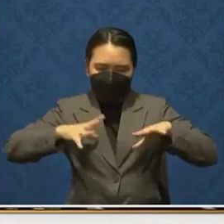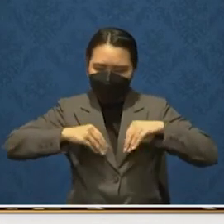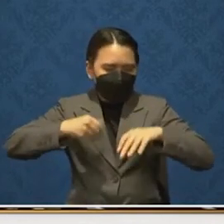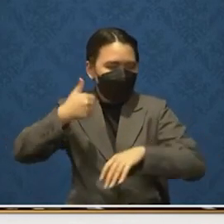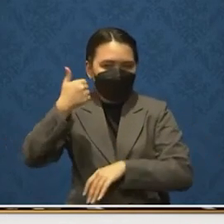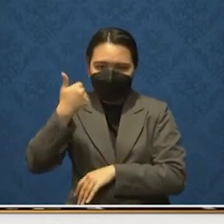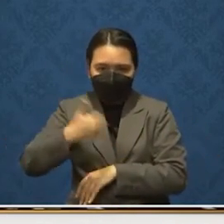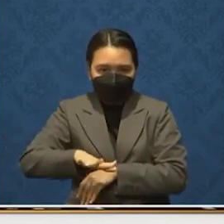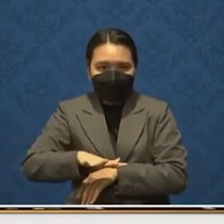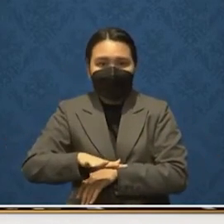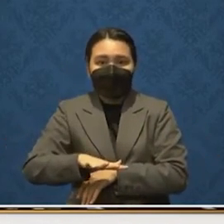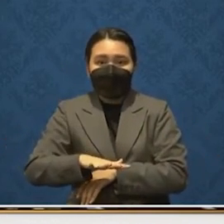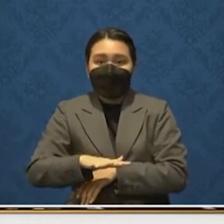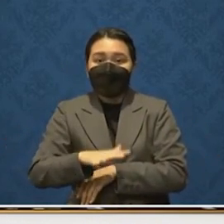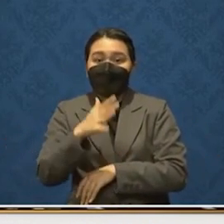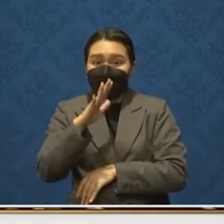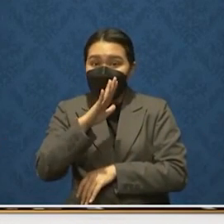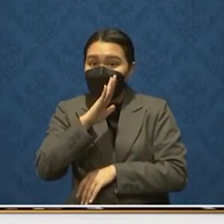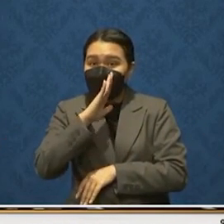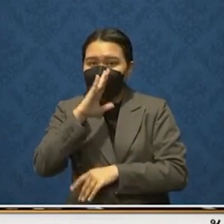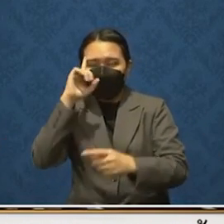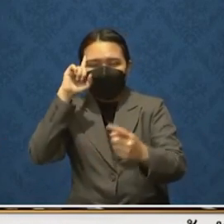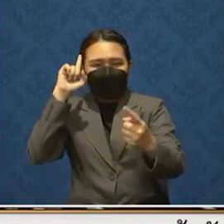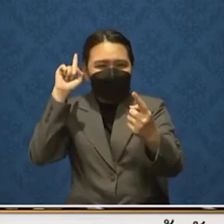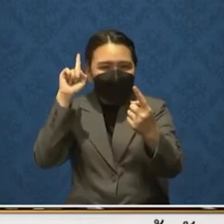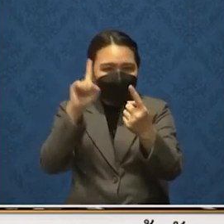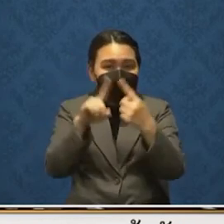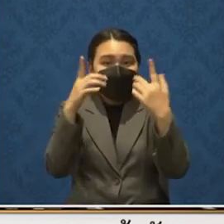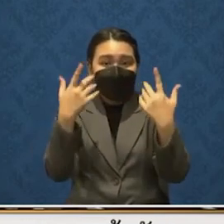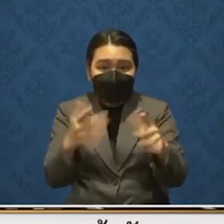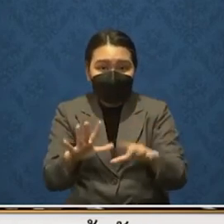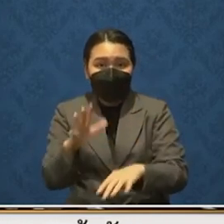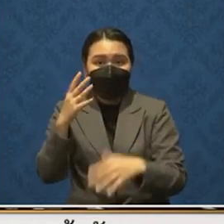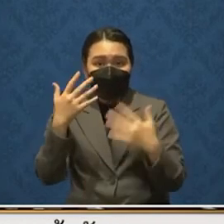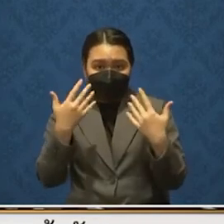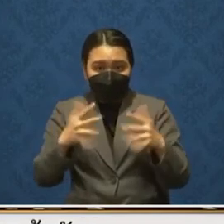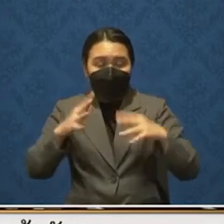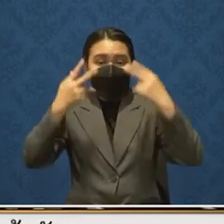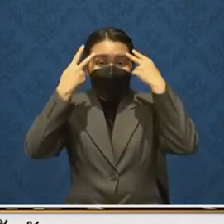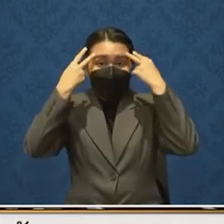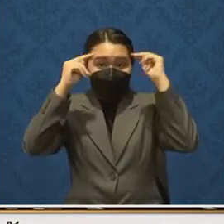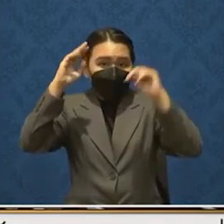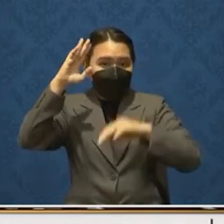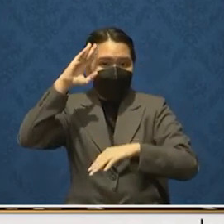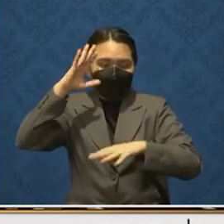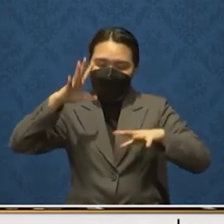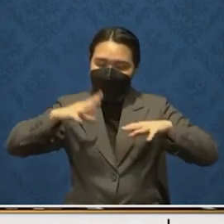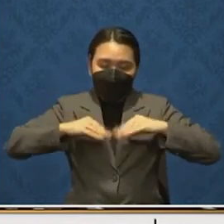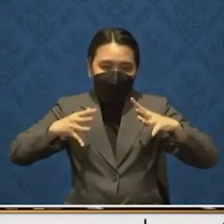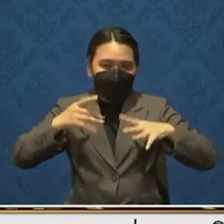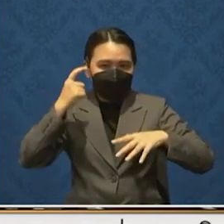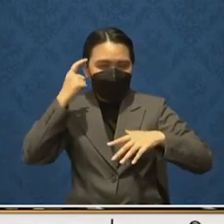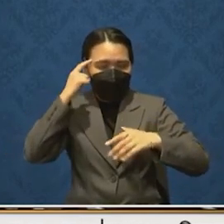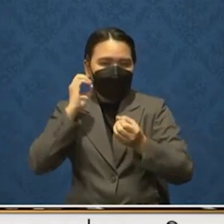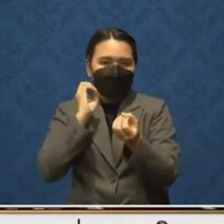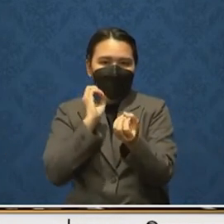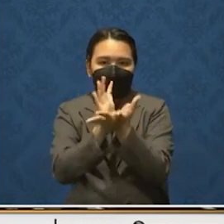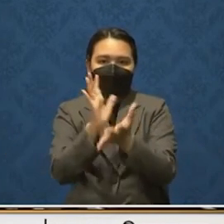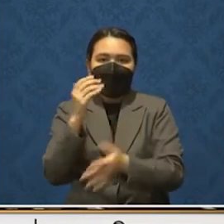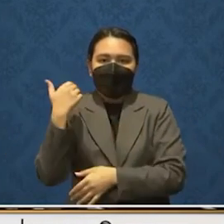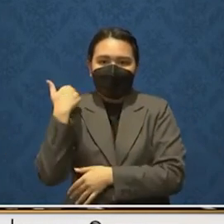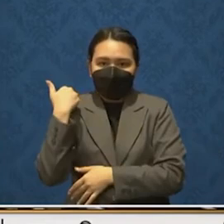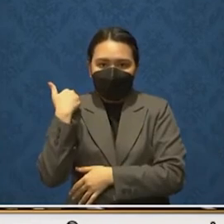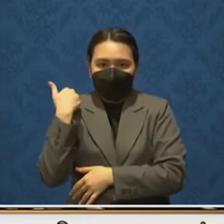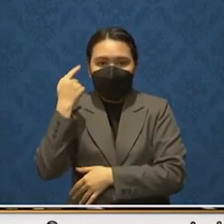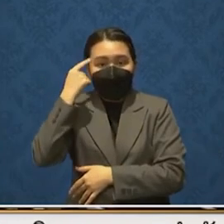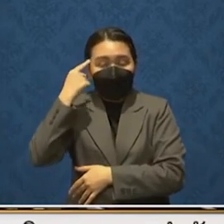ถ้าถึงวันนั้นถ้าคไปยุไม่ยอมก็คงจะมีอะไรเกิดขึ้นให้ทานประท